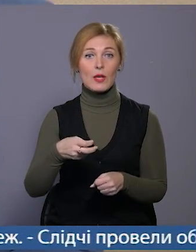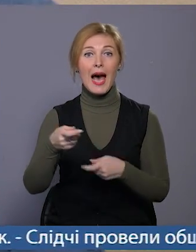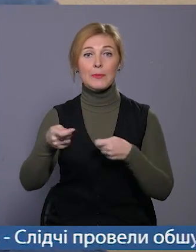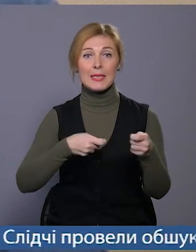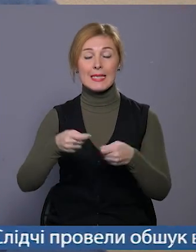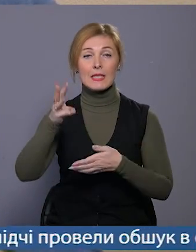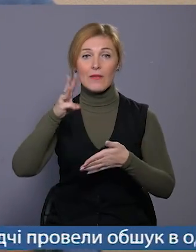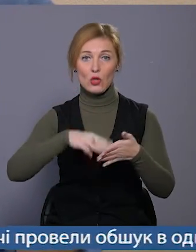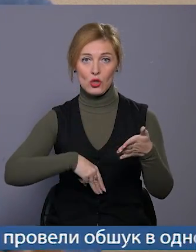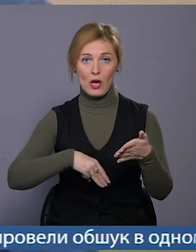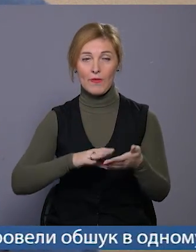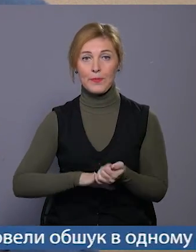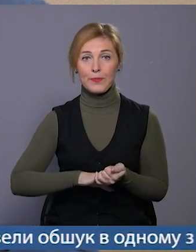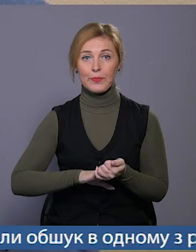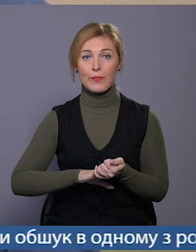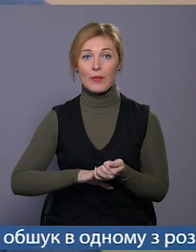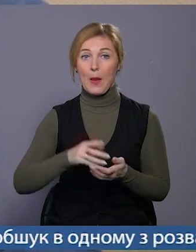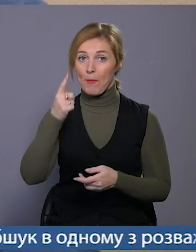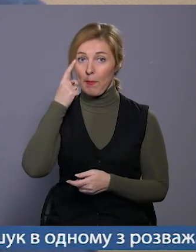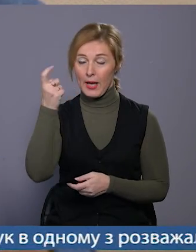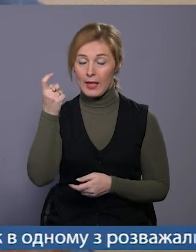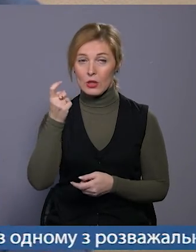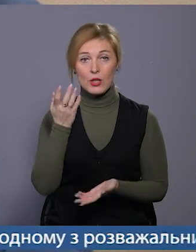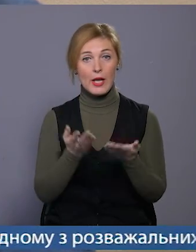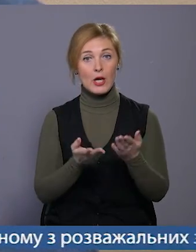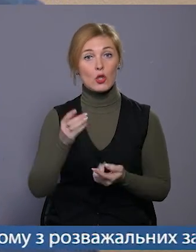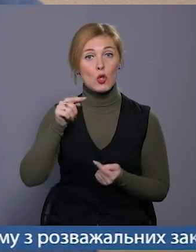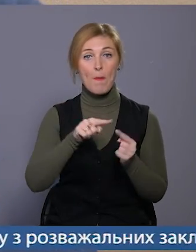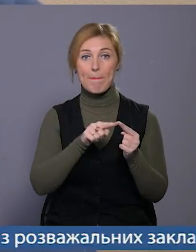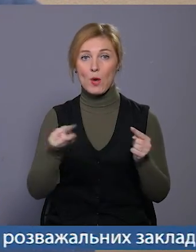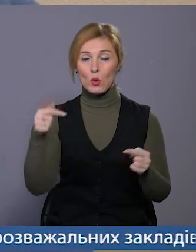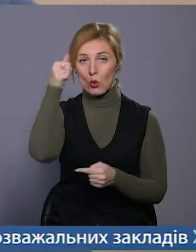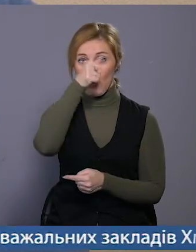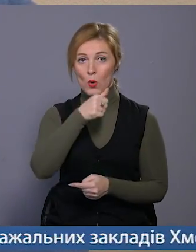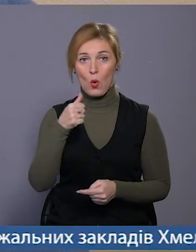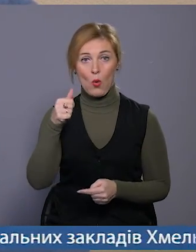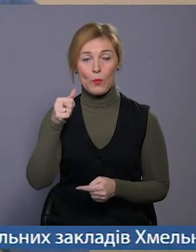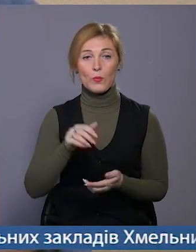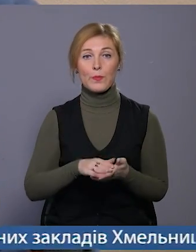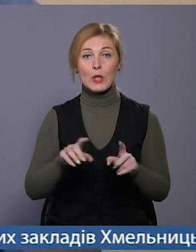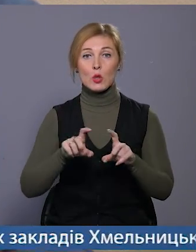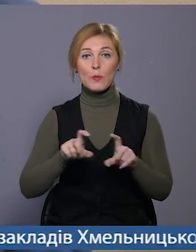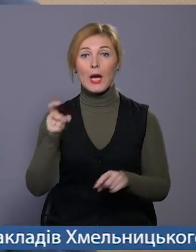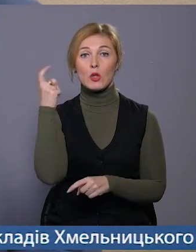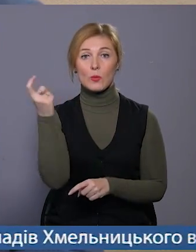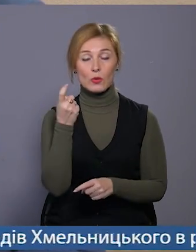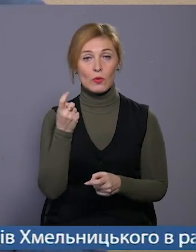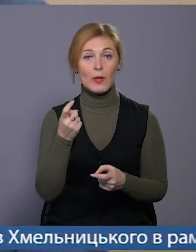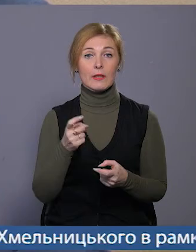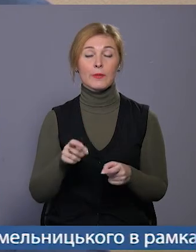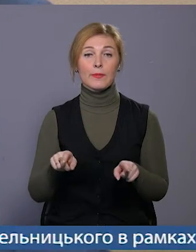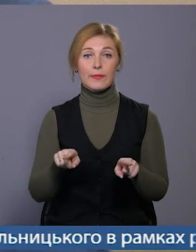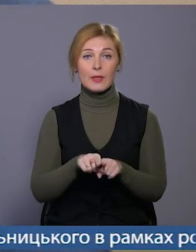штраф. Висувається попередження, і якщо вже протягом року суб'єкт господарювання все ж таки знову